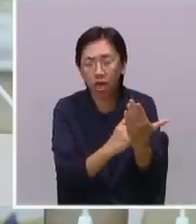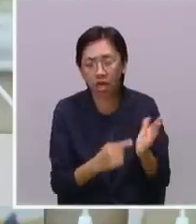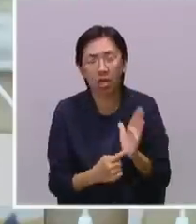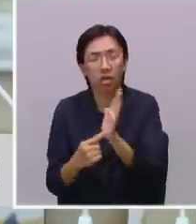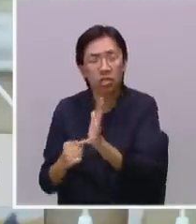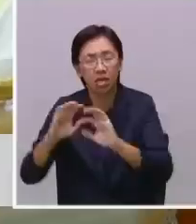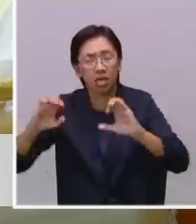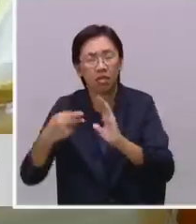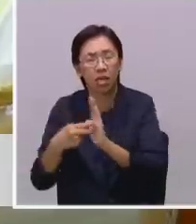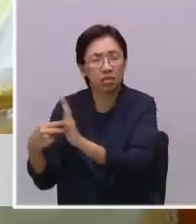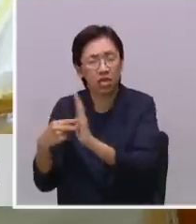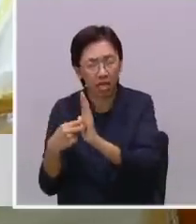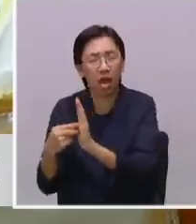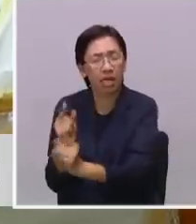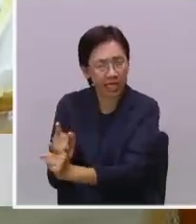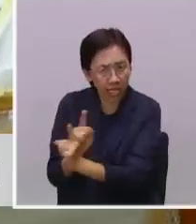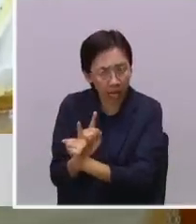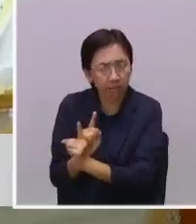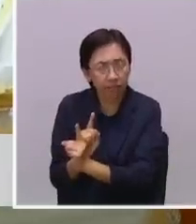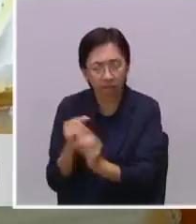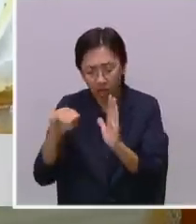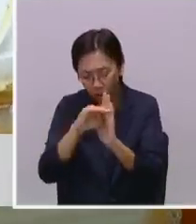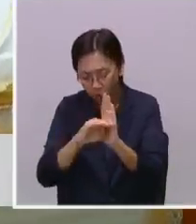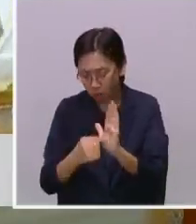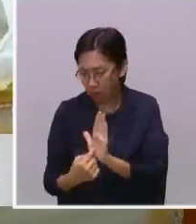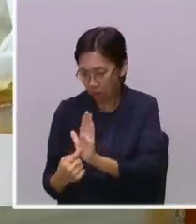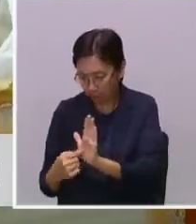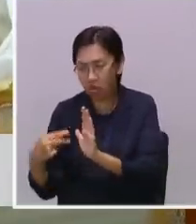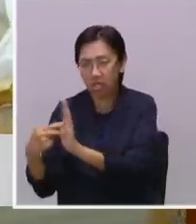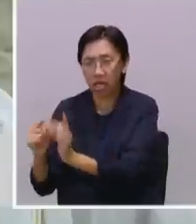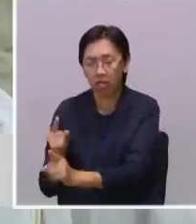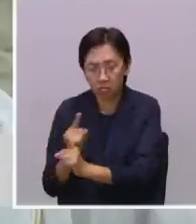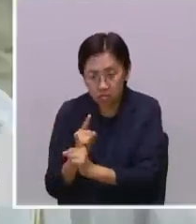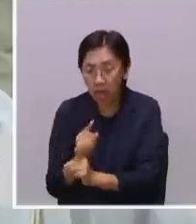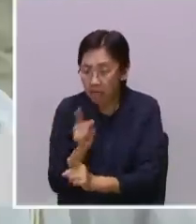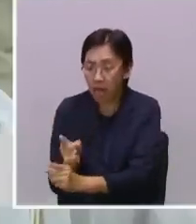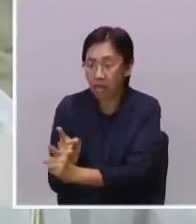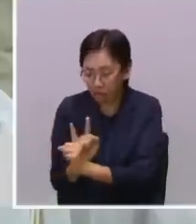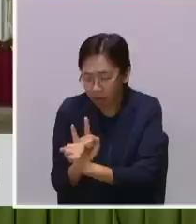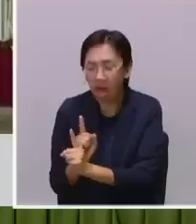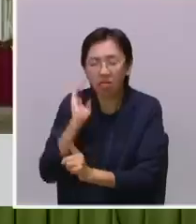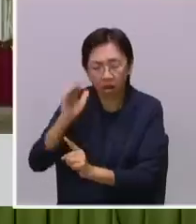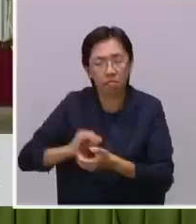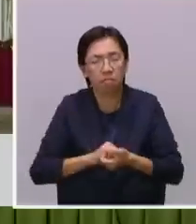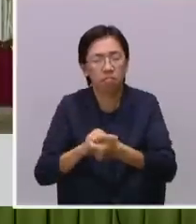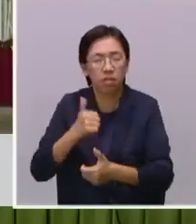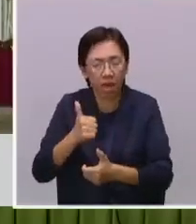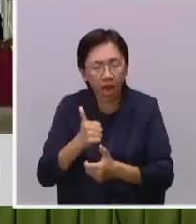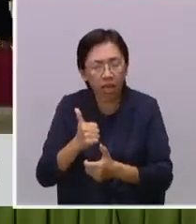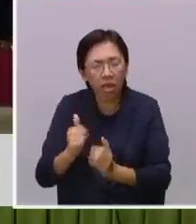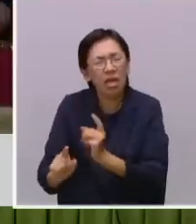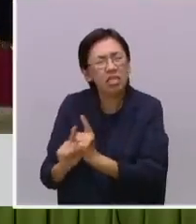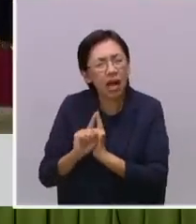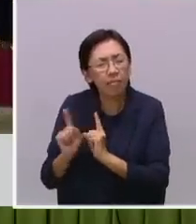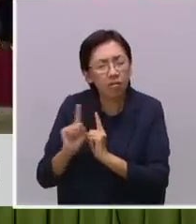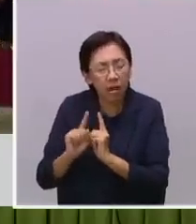รัฐบาลซีเรียต้องทำตามปฏิบัติตามเงื่อนไขนะคะเพื่อกลับมาปรับปรุงความสัมพันธ์ระหว่างกันซึ่งก็รวมถึงเรื่องเ่อ